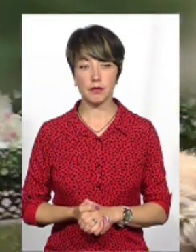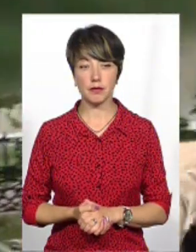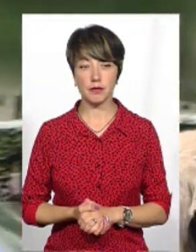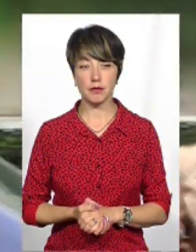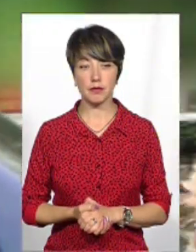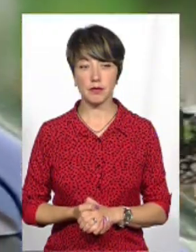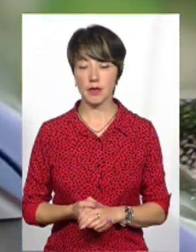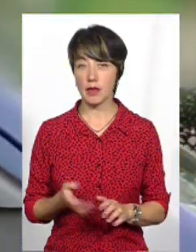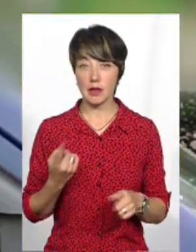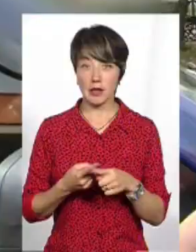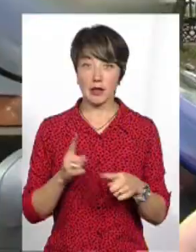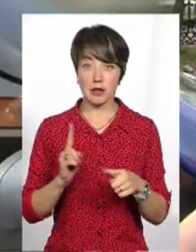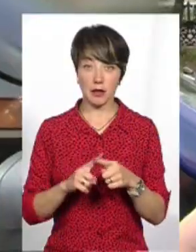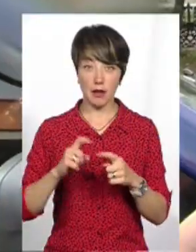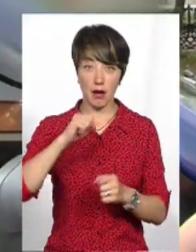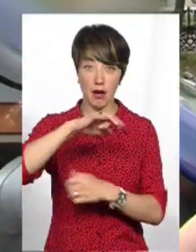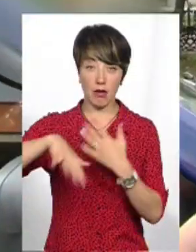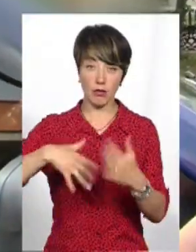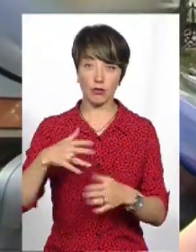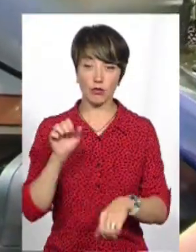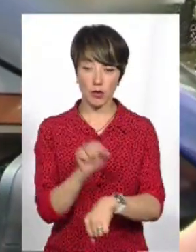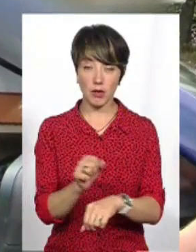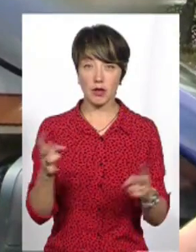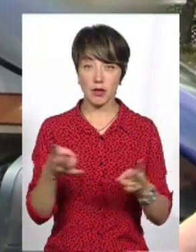Це безпреділ трохи зупиняли. Корупцію,